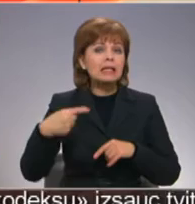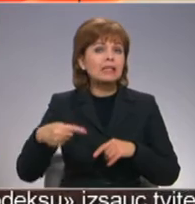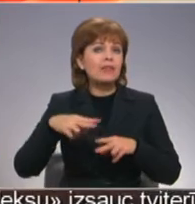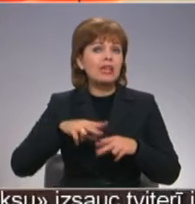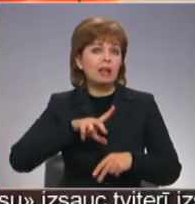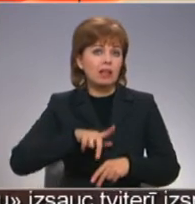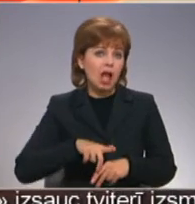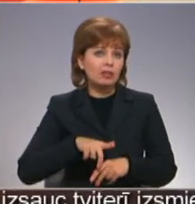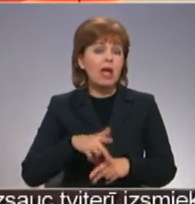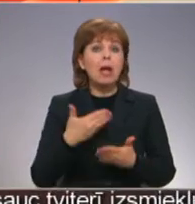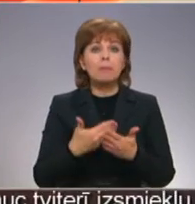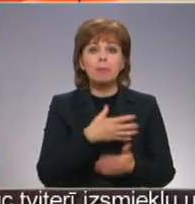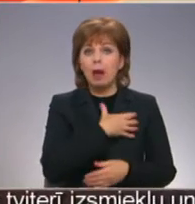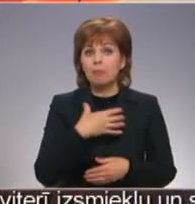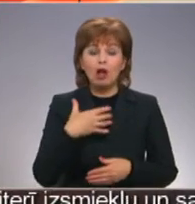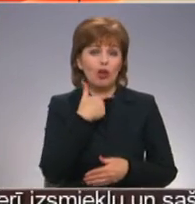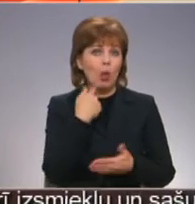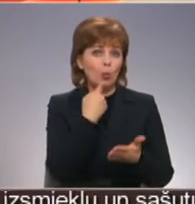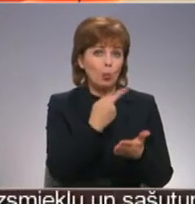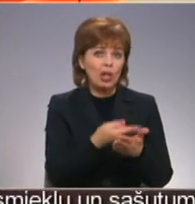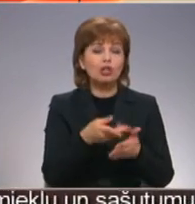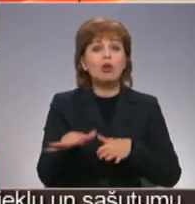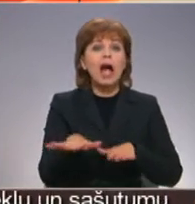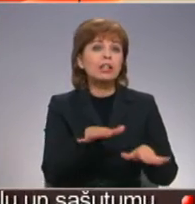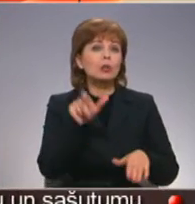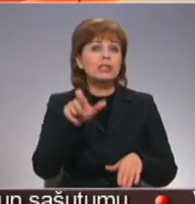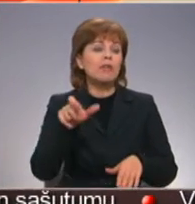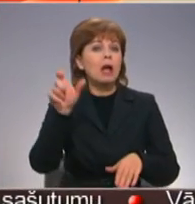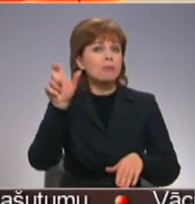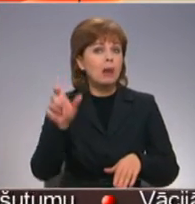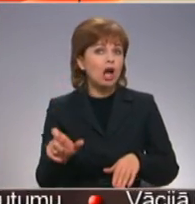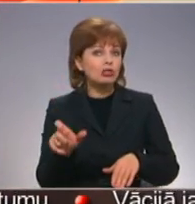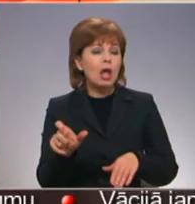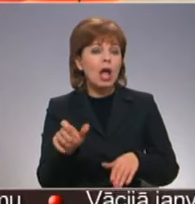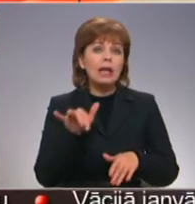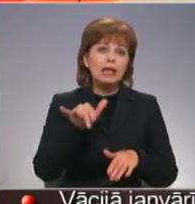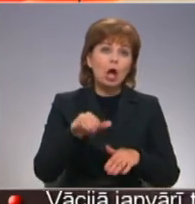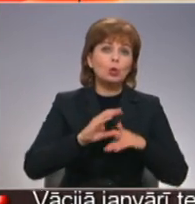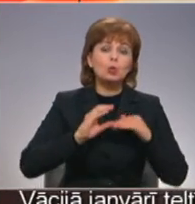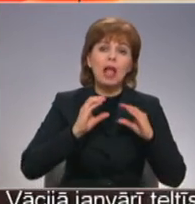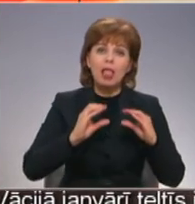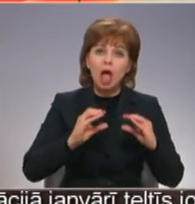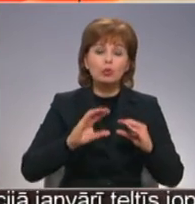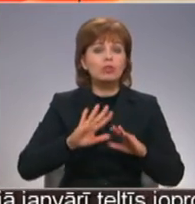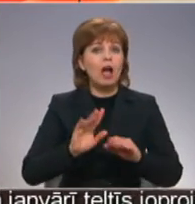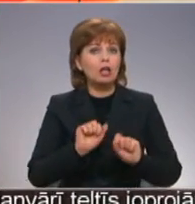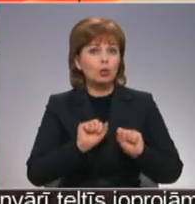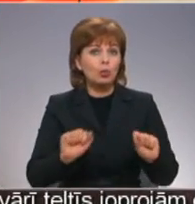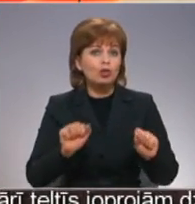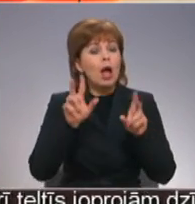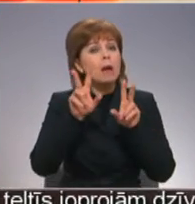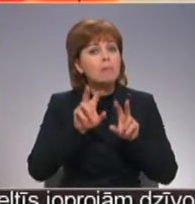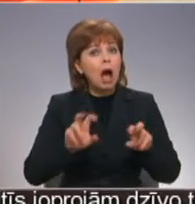ja vien pašvaldības nav noteikuši, kā rīkoties, cilvēki lemj paši, vai kāpt uz ledus ir vai nav droši. Pētīt viņu